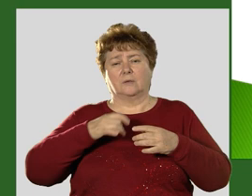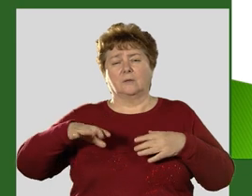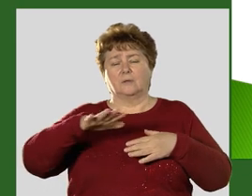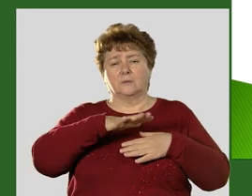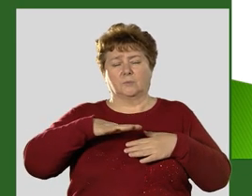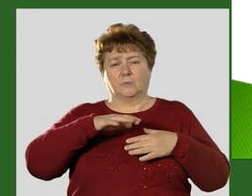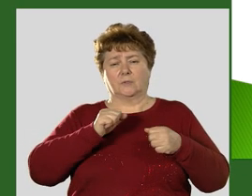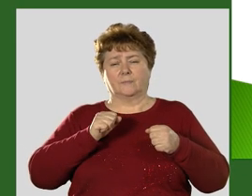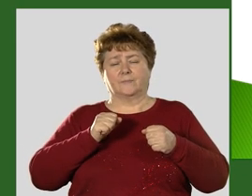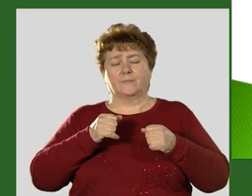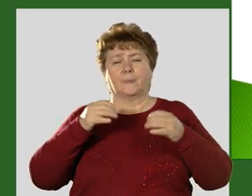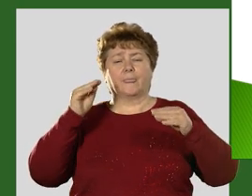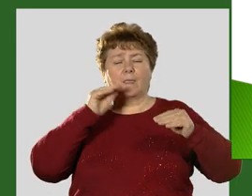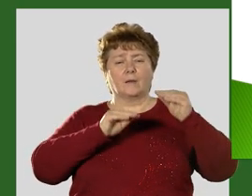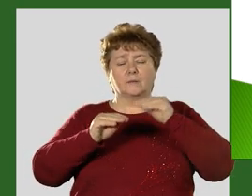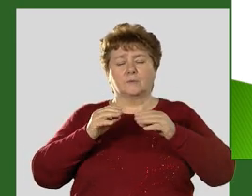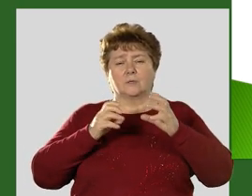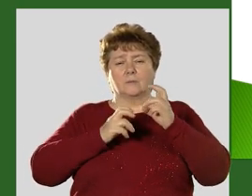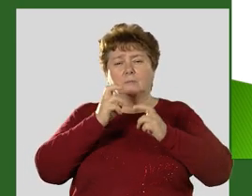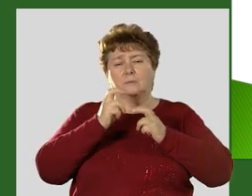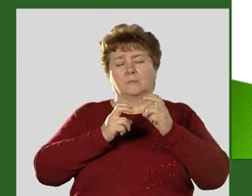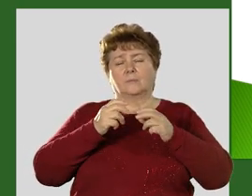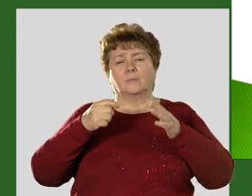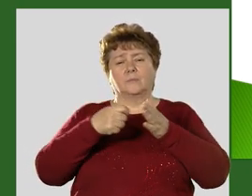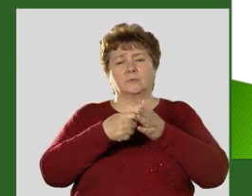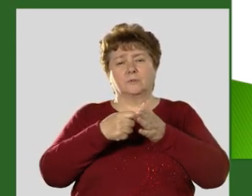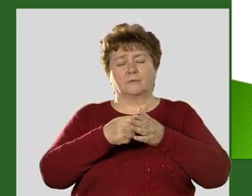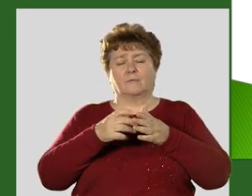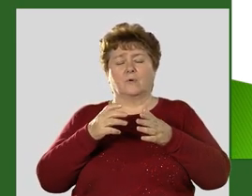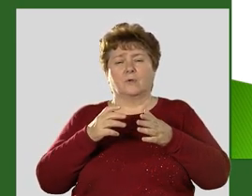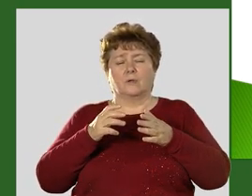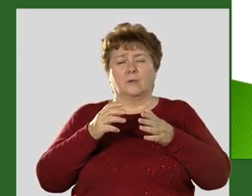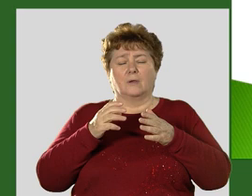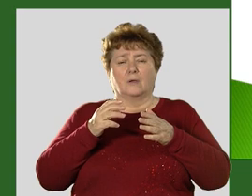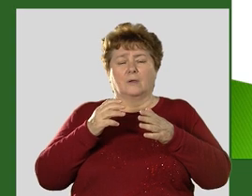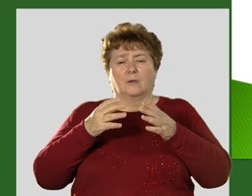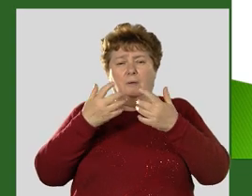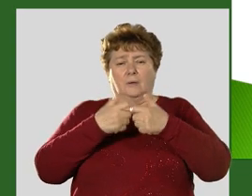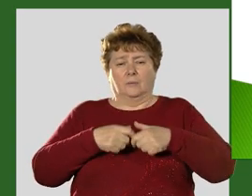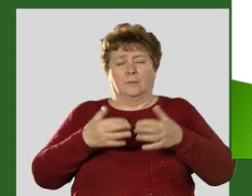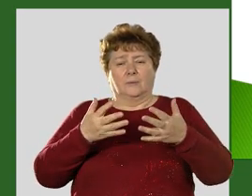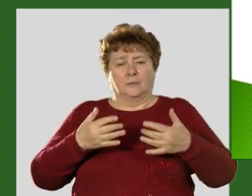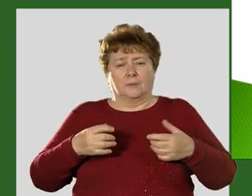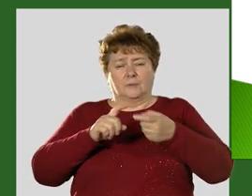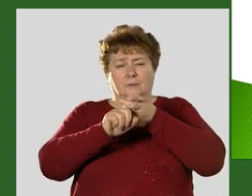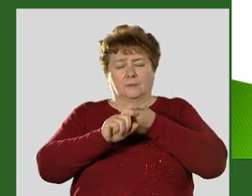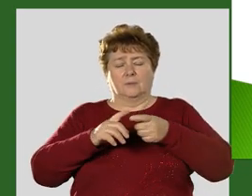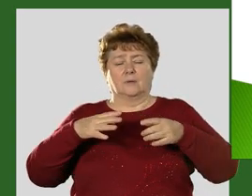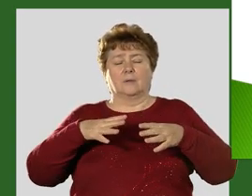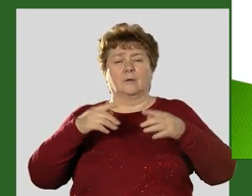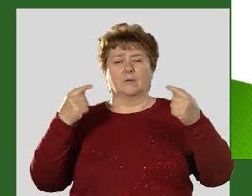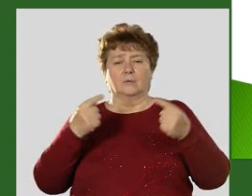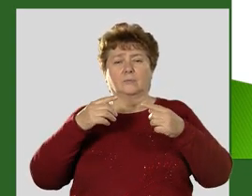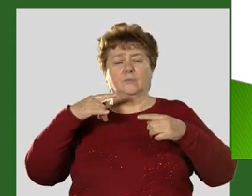республики. Размещение предприятий пищевой промышленности связано с потребителем, поэтому крупные